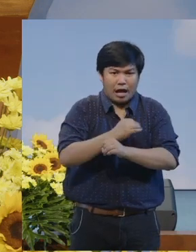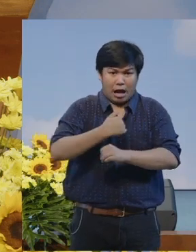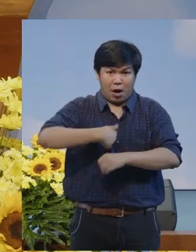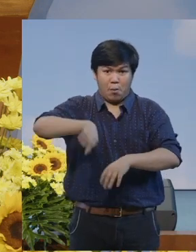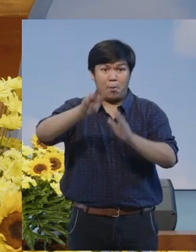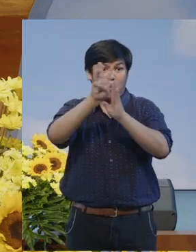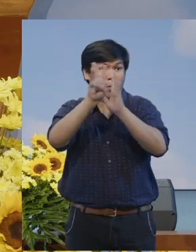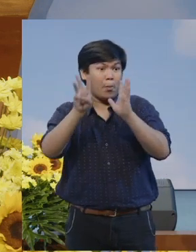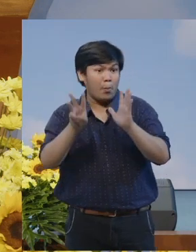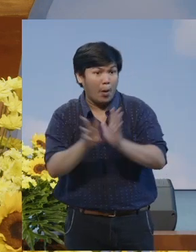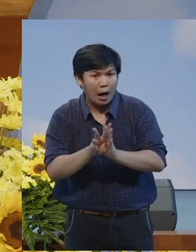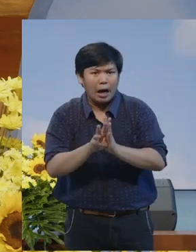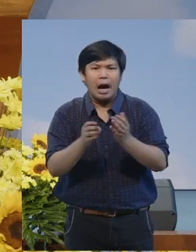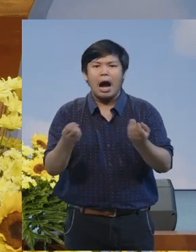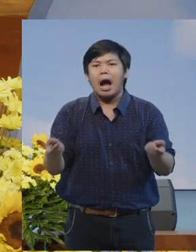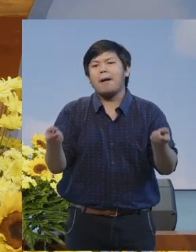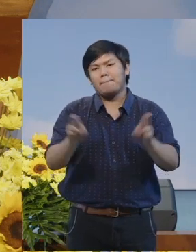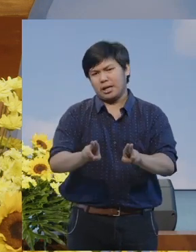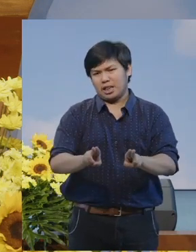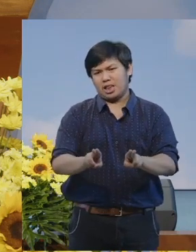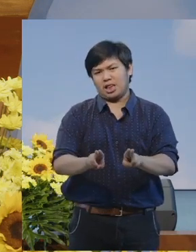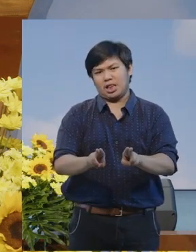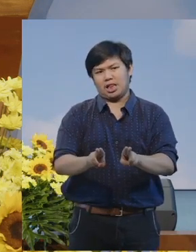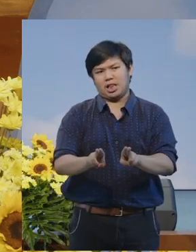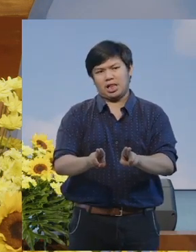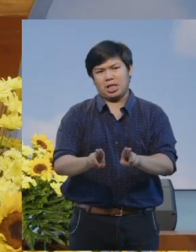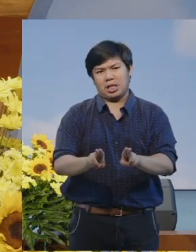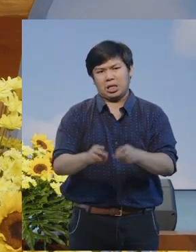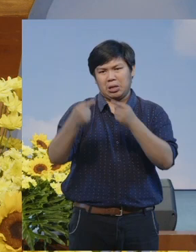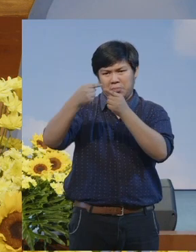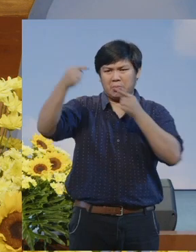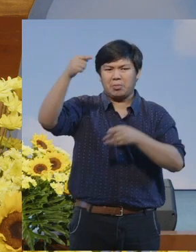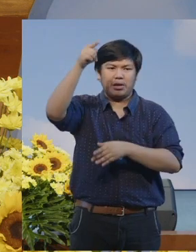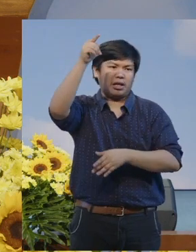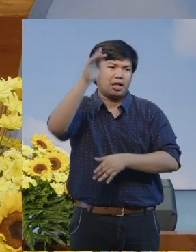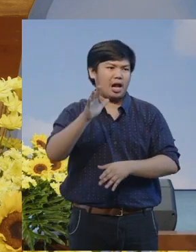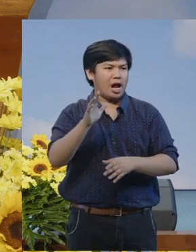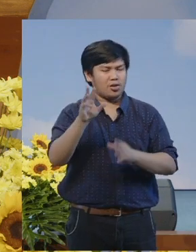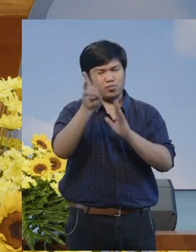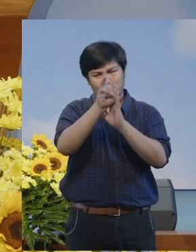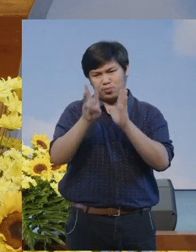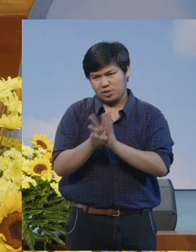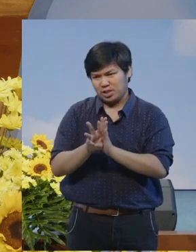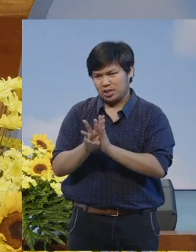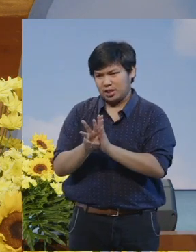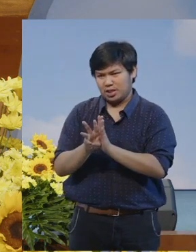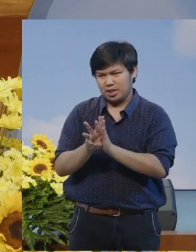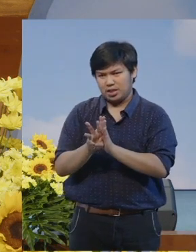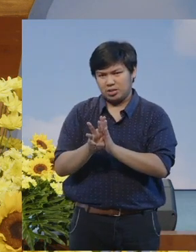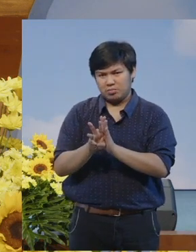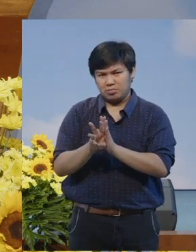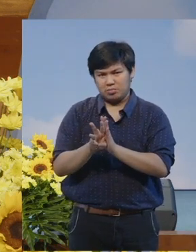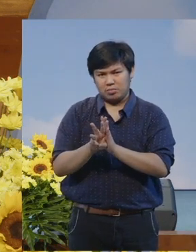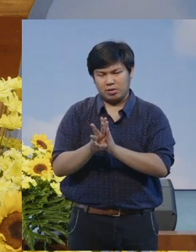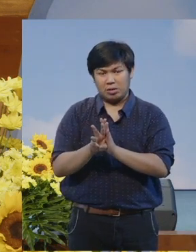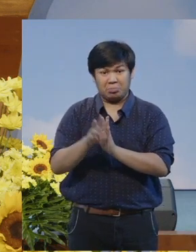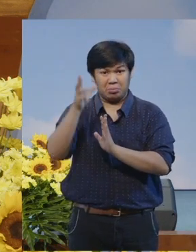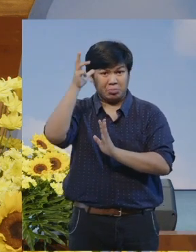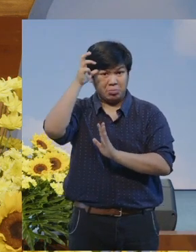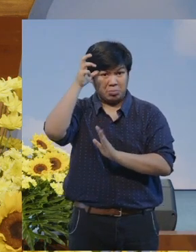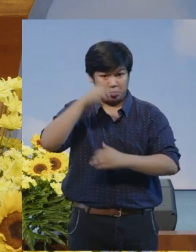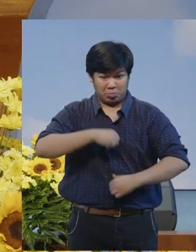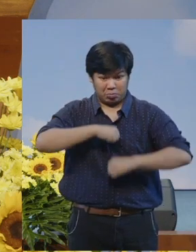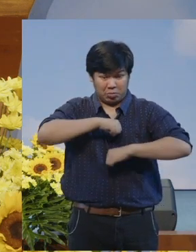kalooban at ang ating kagustuhan laban sa kanyang kalooban. Yan po ang nagpabagsak kay